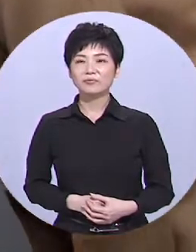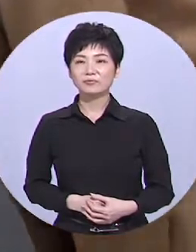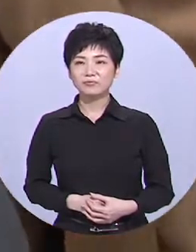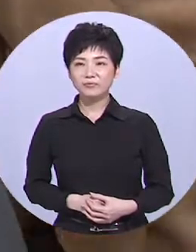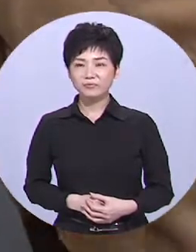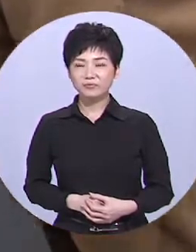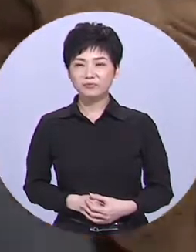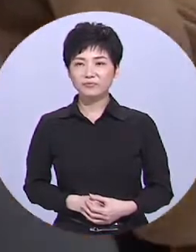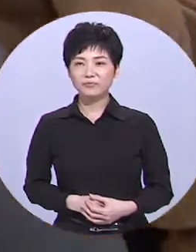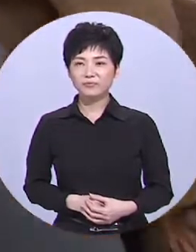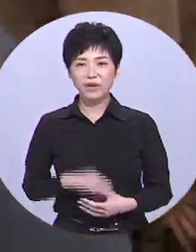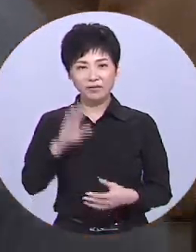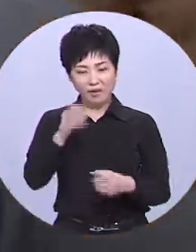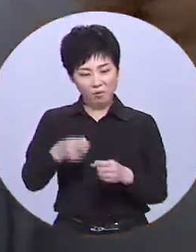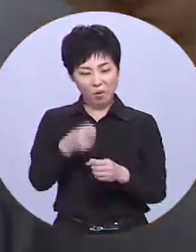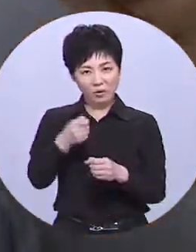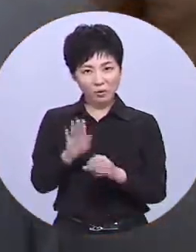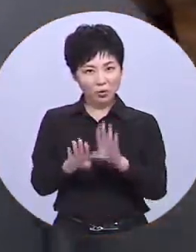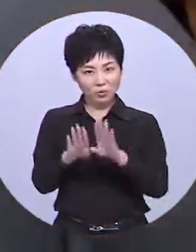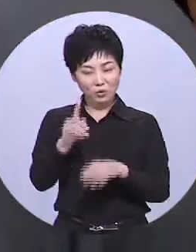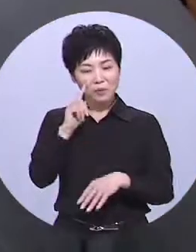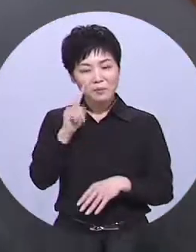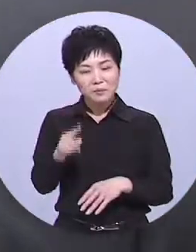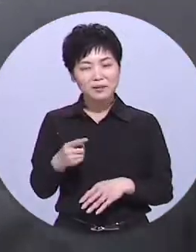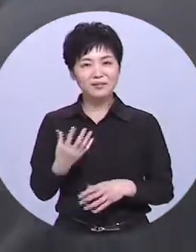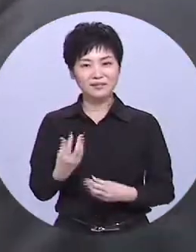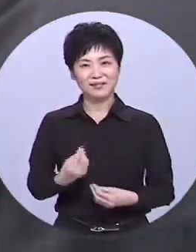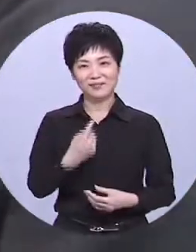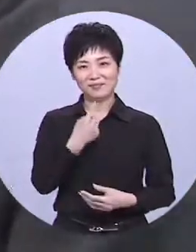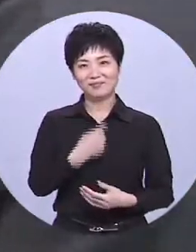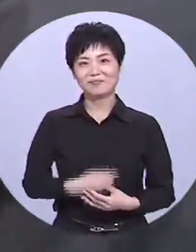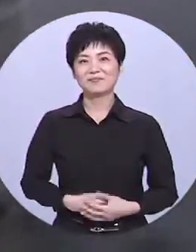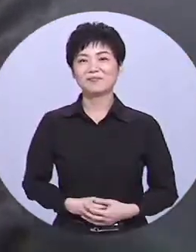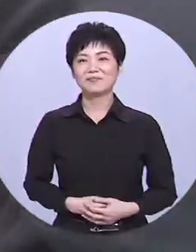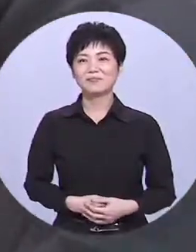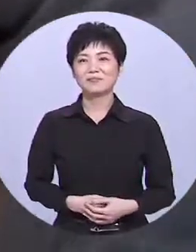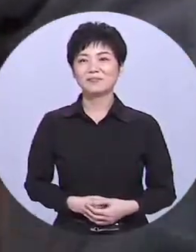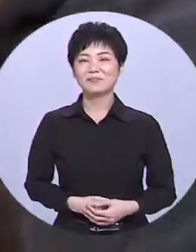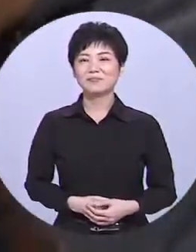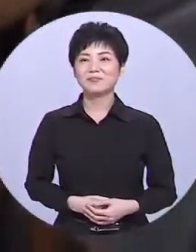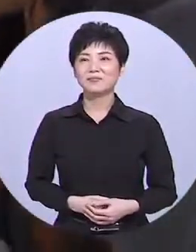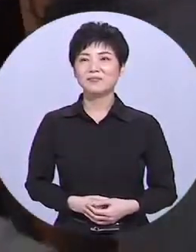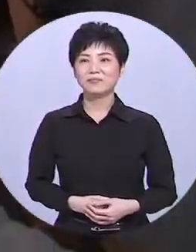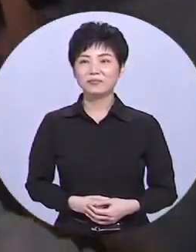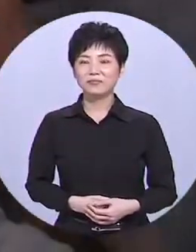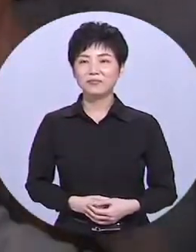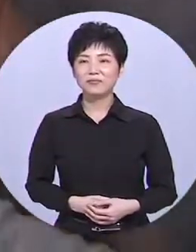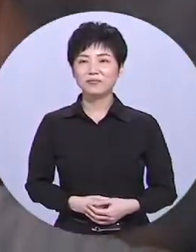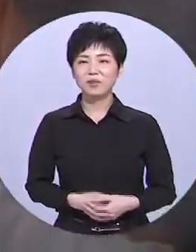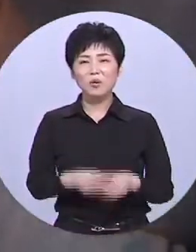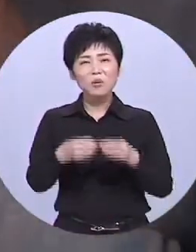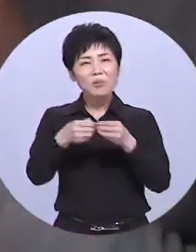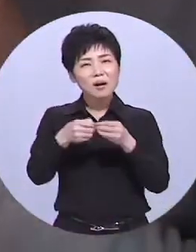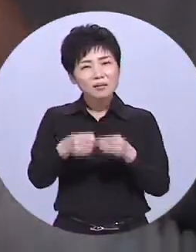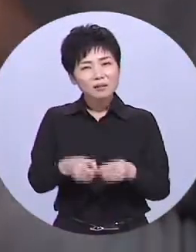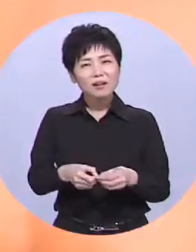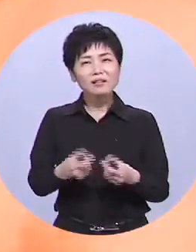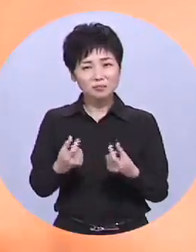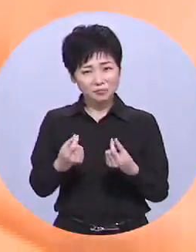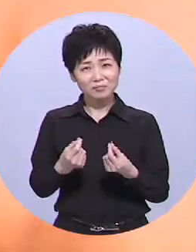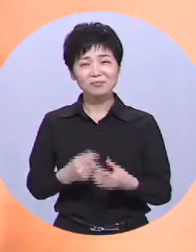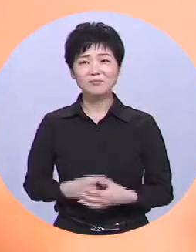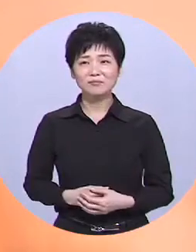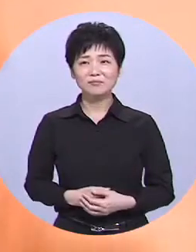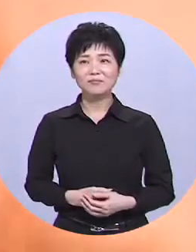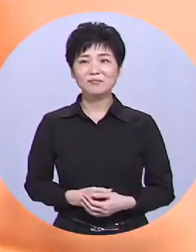せっかくなので手彫りの様子を見せていただきました。 うわー、なんか細かい作業